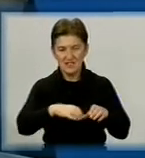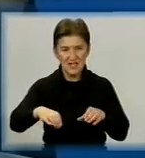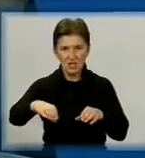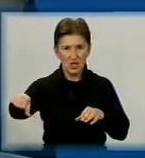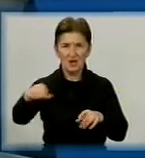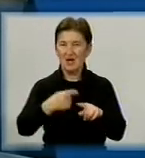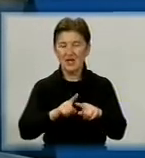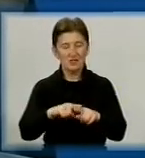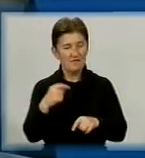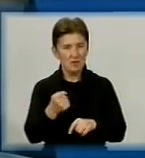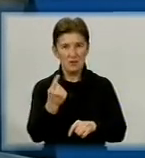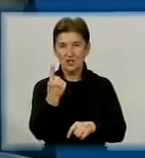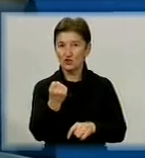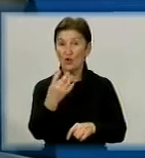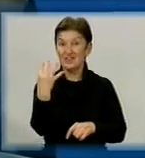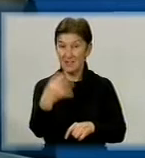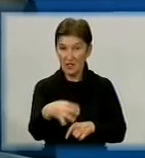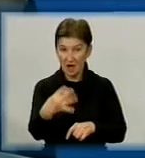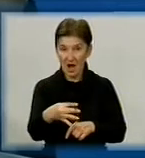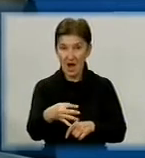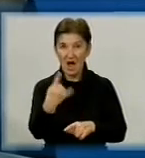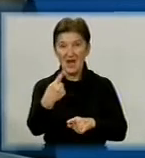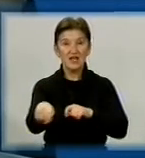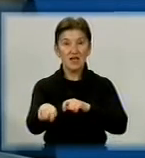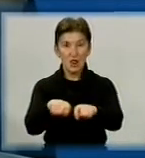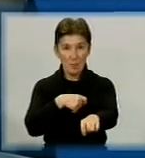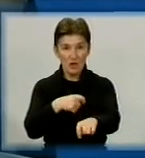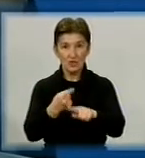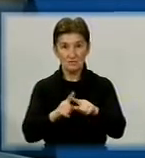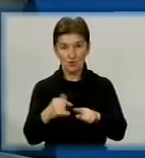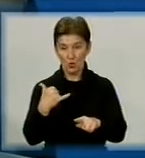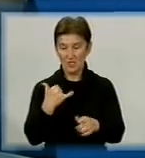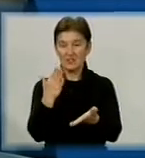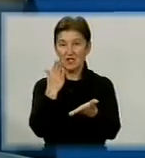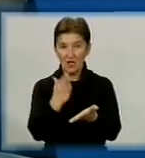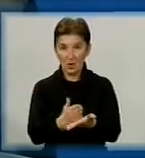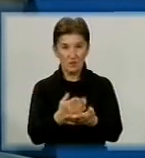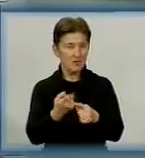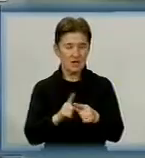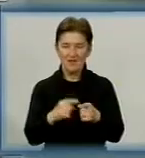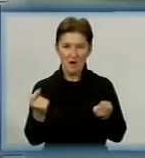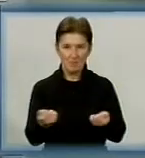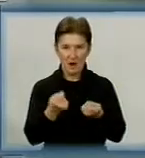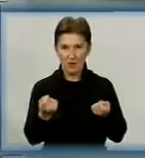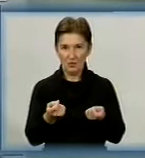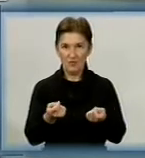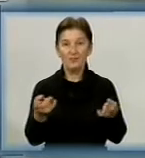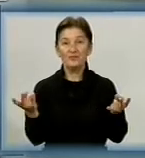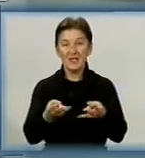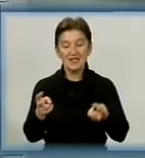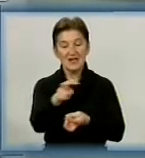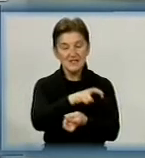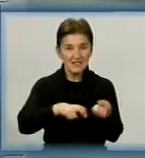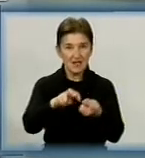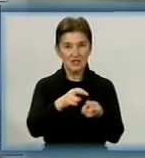этого мало. Из 140 километров, которые находятся в нашей, так сказать, под нашей юрисдикцией, конечно, этого мало. То есть надо